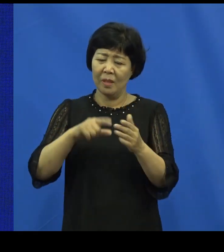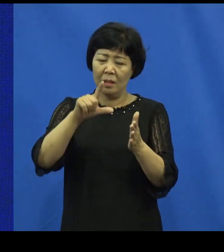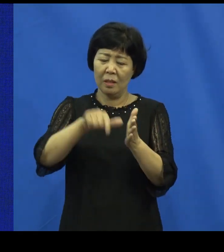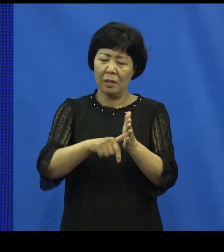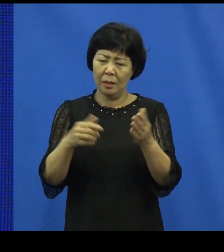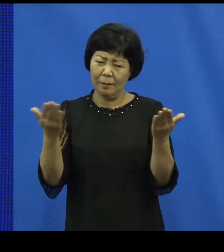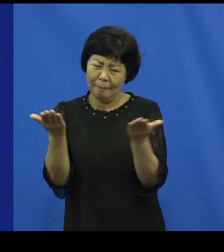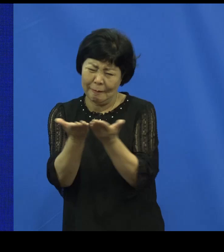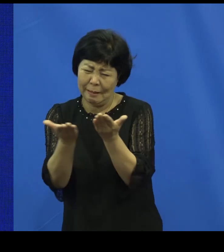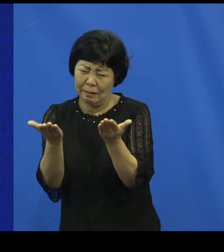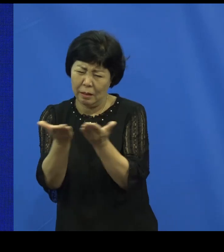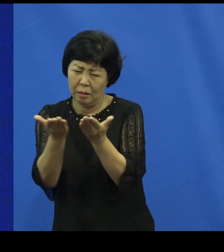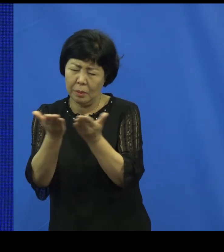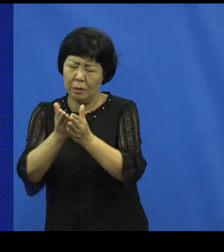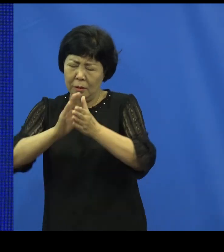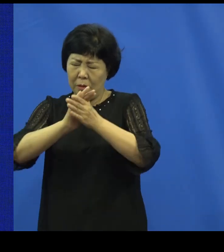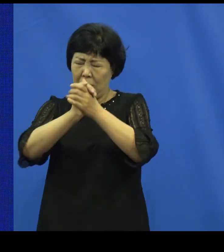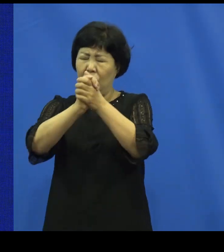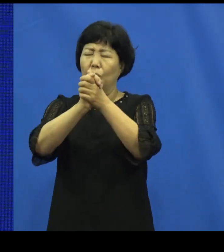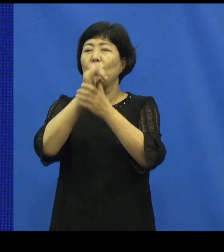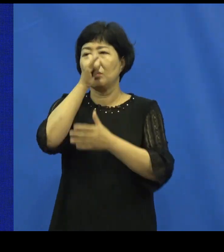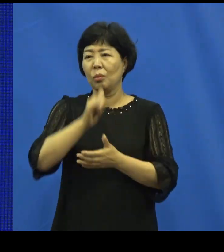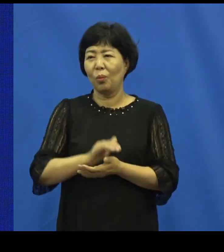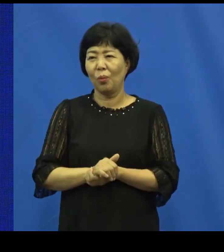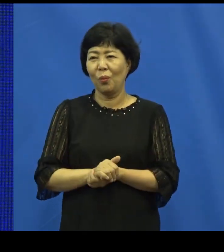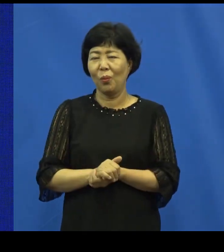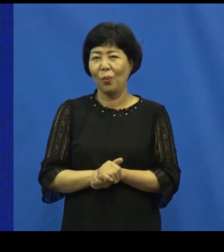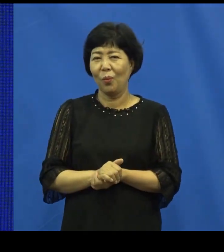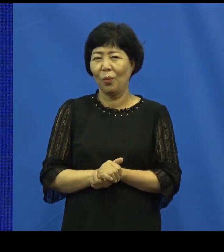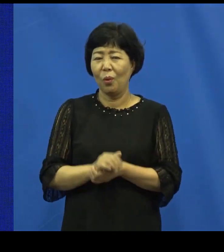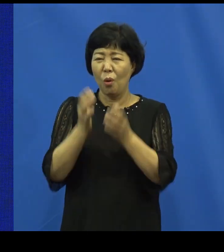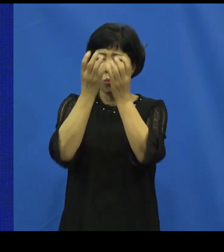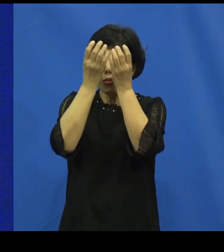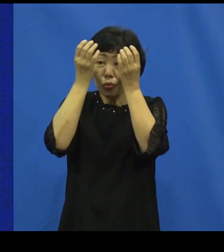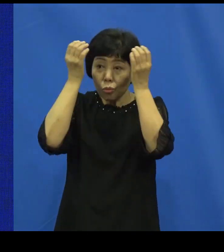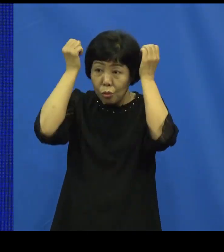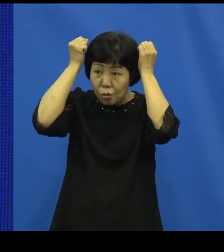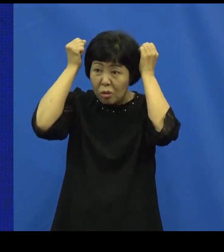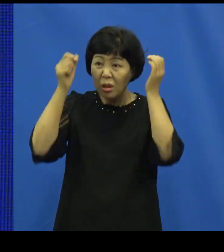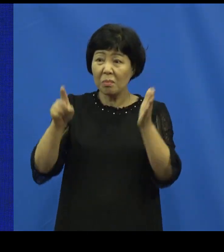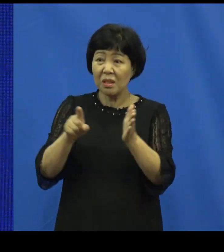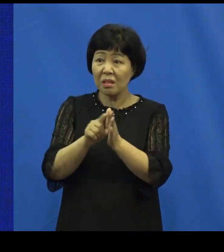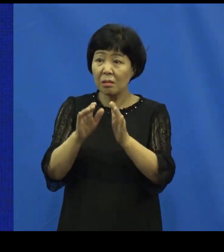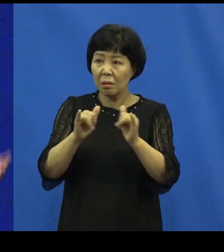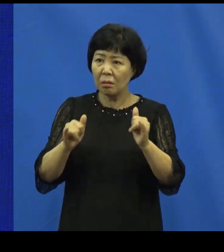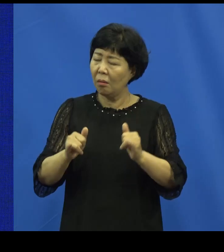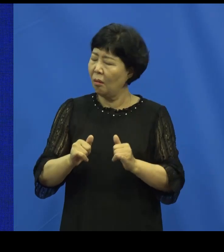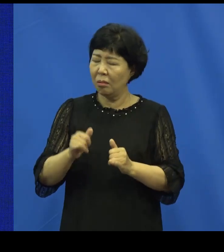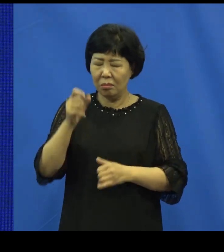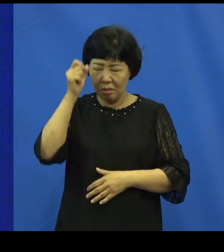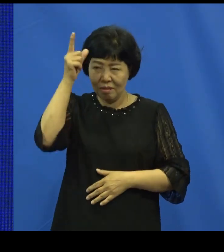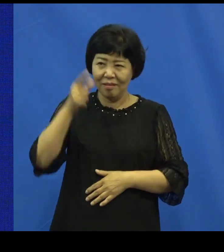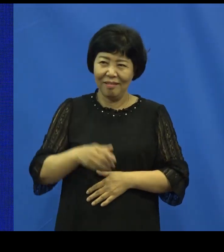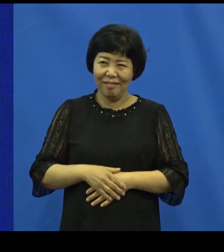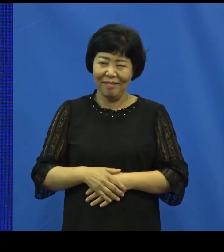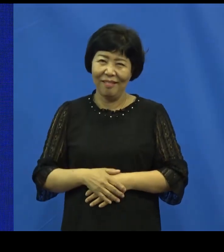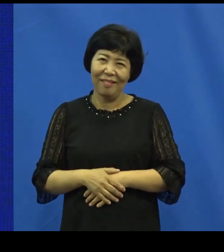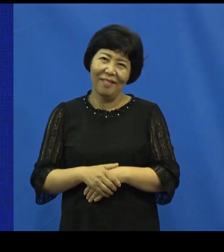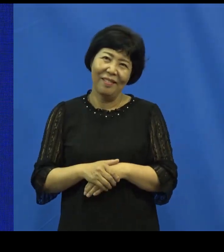계실 거예요. 공항이나 어디나 시간만 되면 그들은 맨발로 자리를 깔고 절을